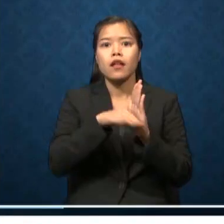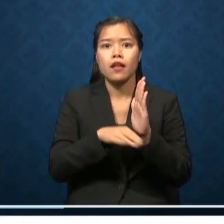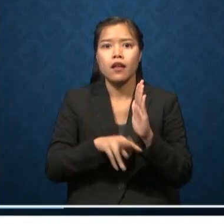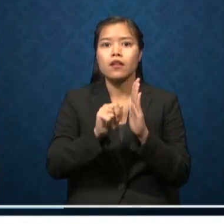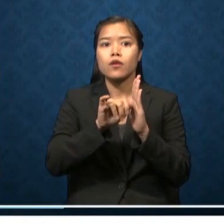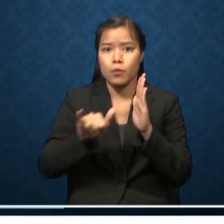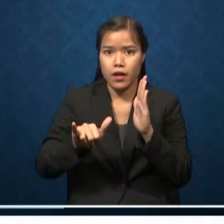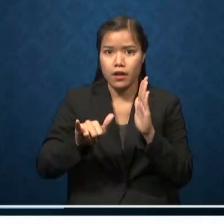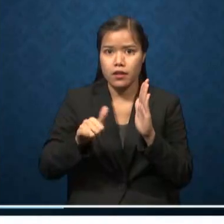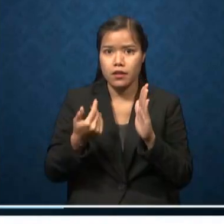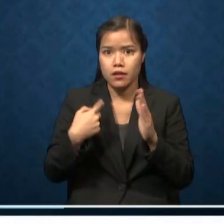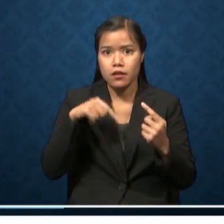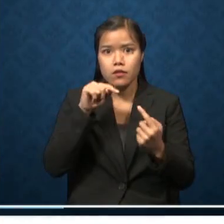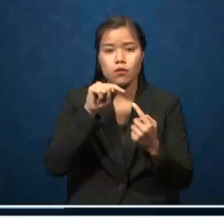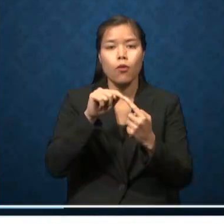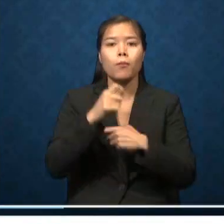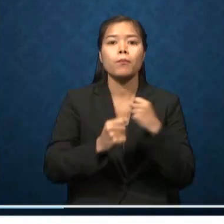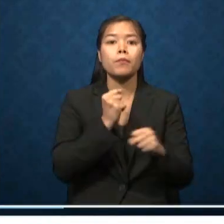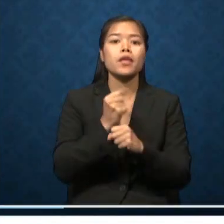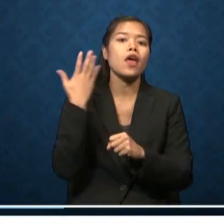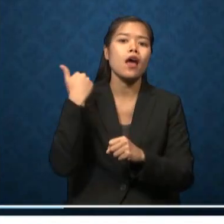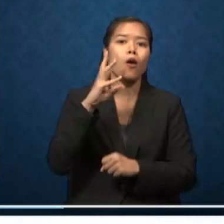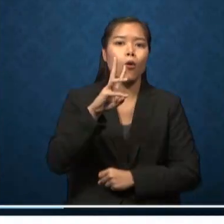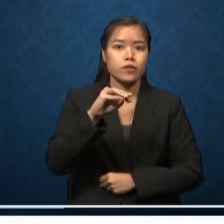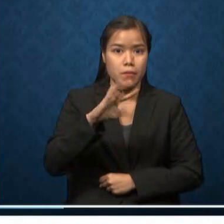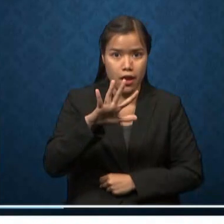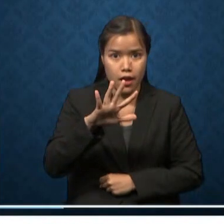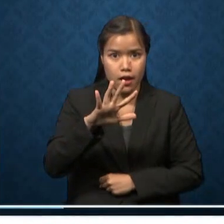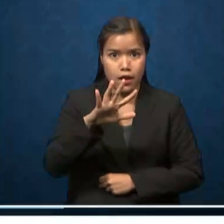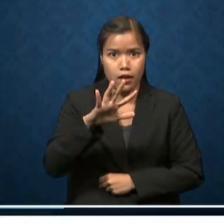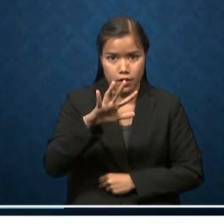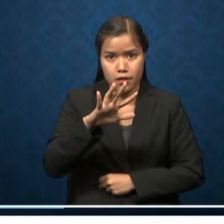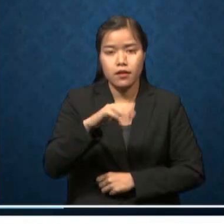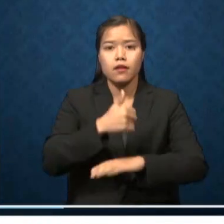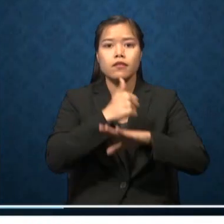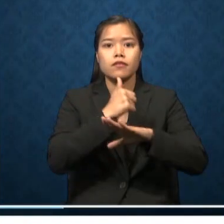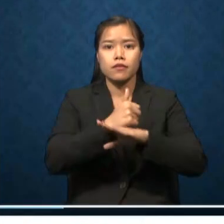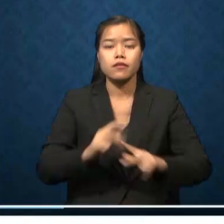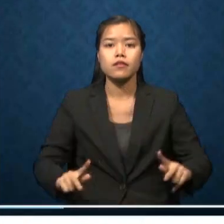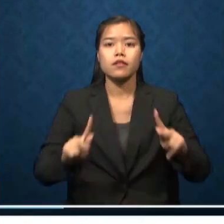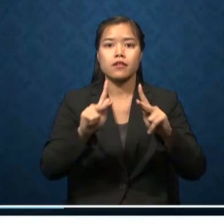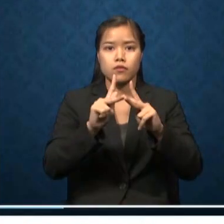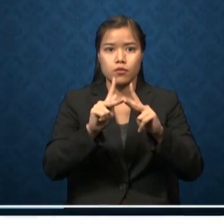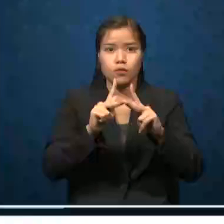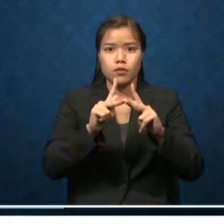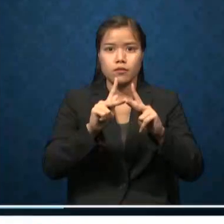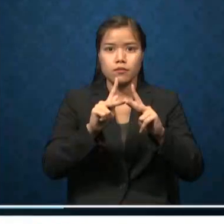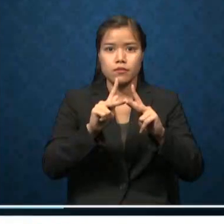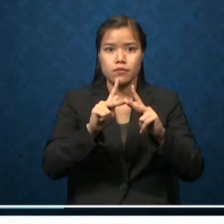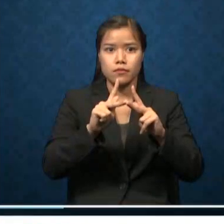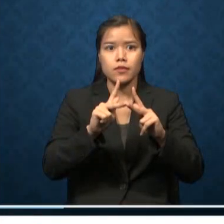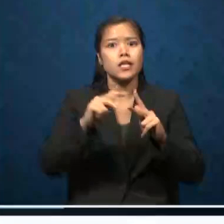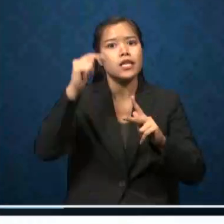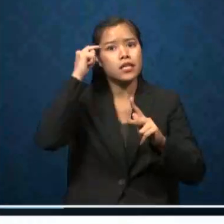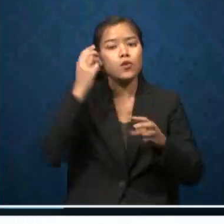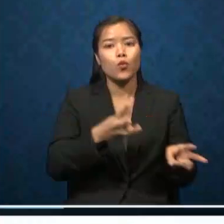สาธารณสุขตั้งแต่ปี 65นะคะโดยท่านปลัดกระทรวงนะคะท่านโอพาท์การกวินพงศ์ได้นำการยกระดับ